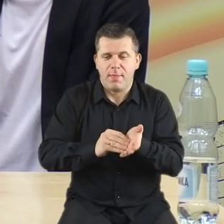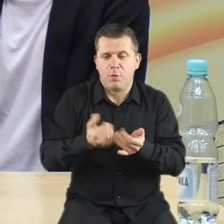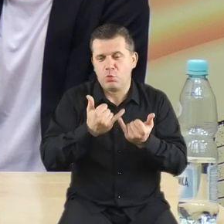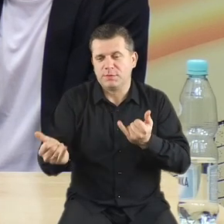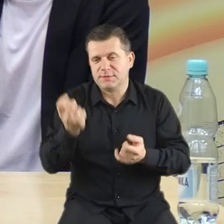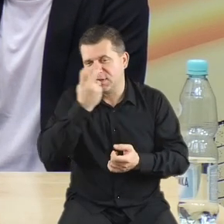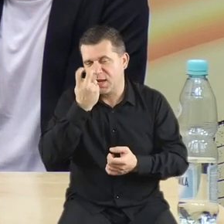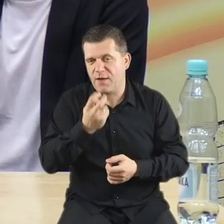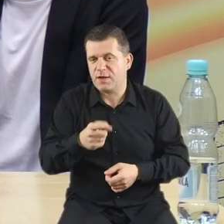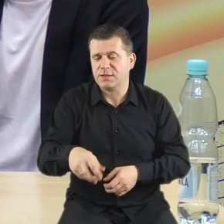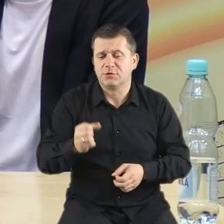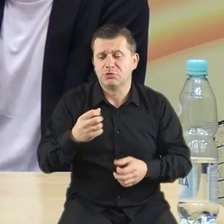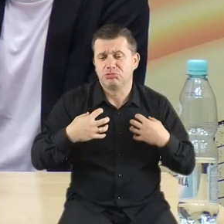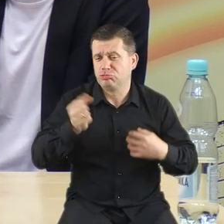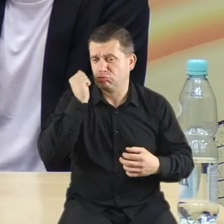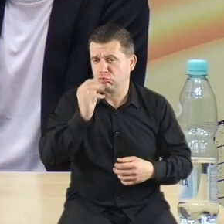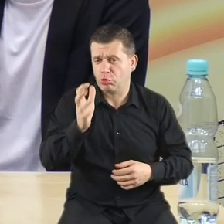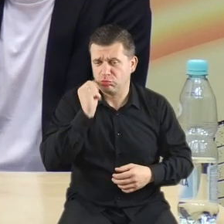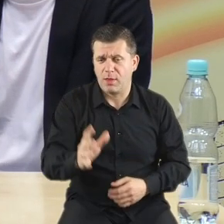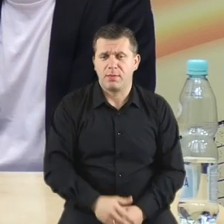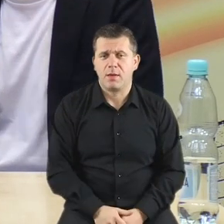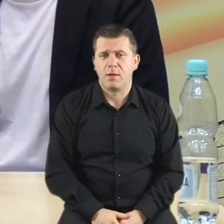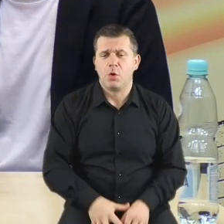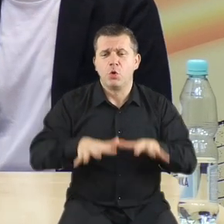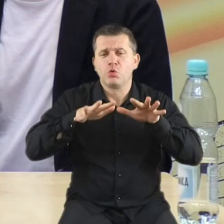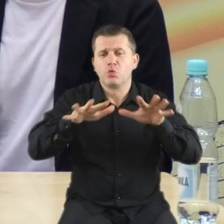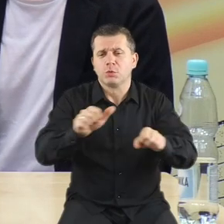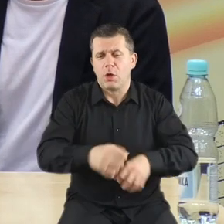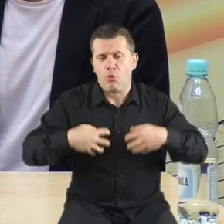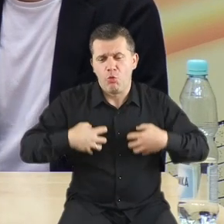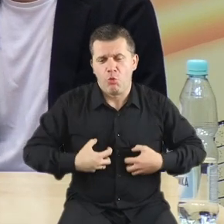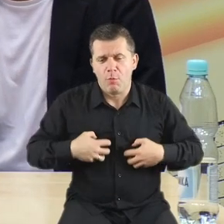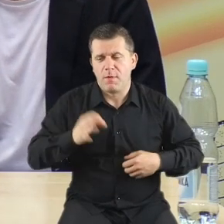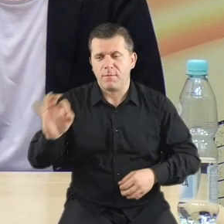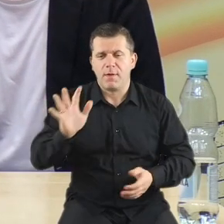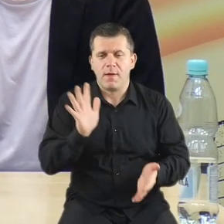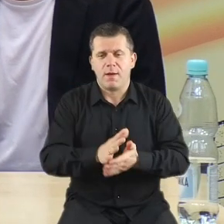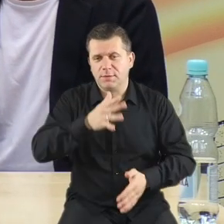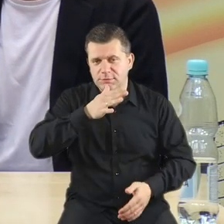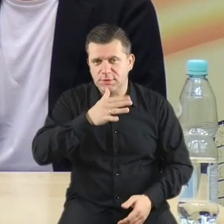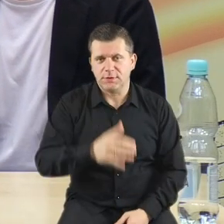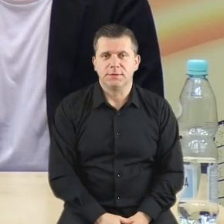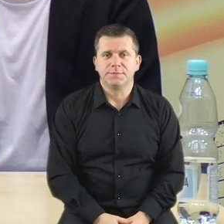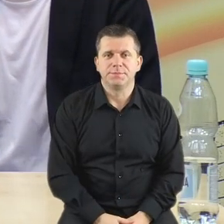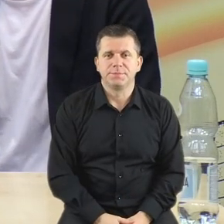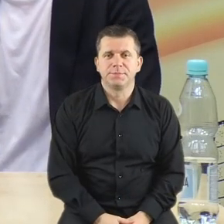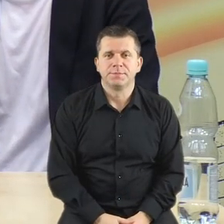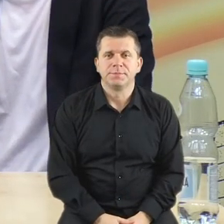właśnie tego życia codziennego, poza tym, że właśnie dużo jest tego humoru żydowskiego, tak jak pan już wcześniej